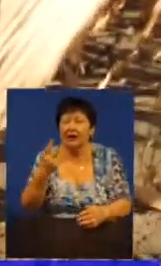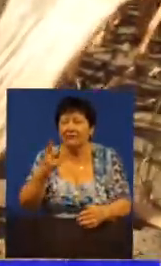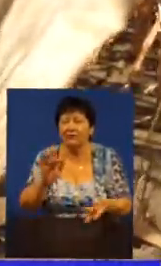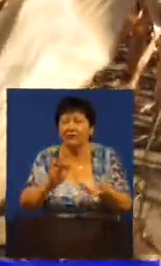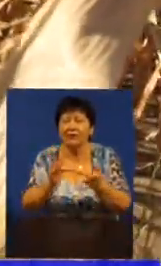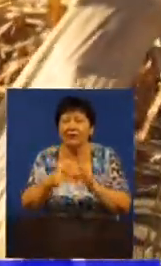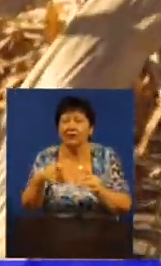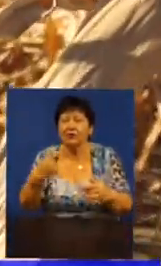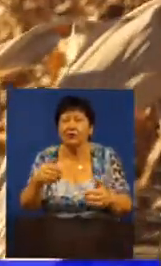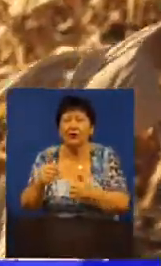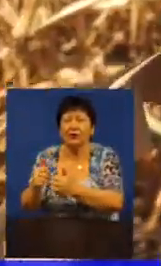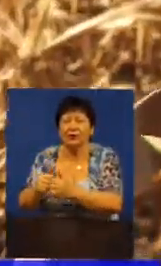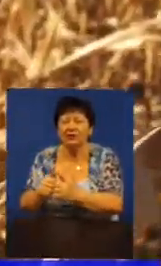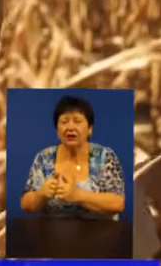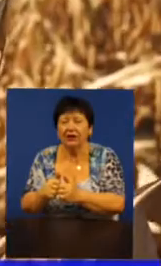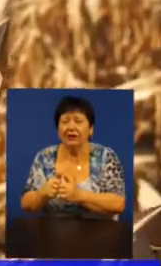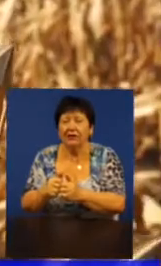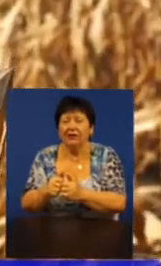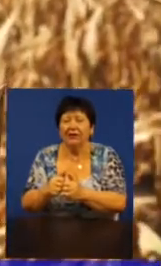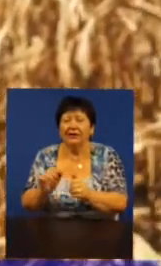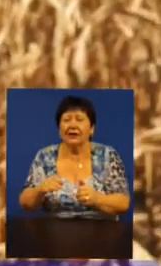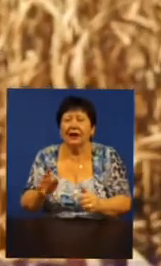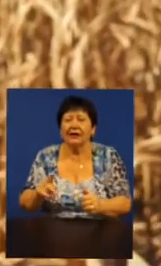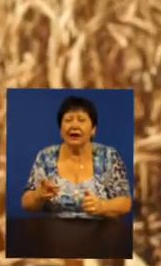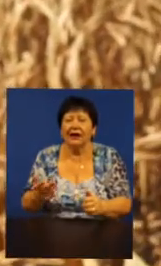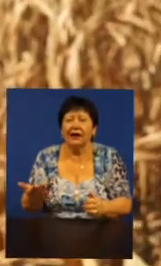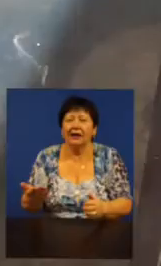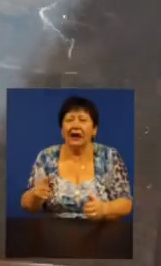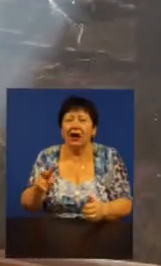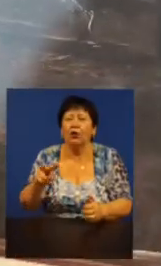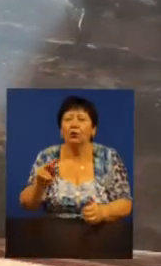că unii colegi le balotează ca pe lucernă și fân.